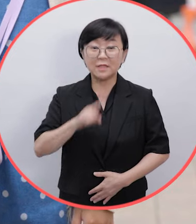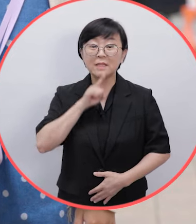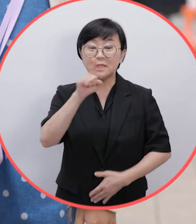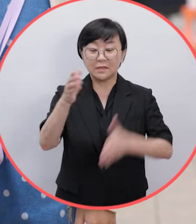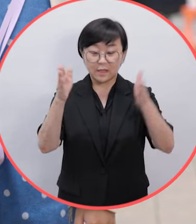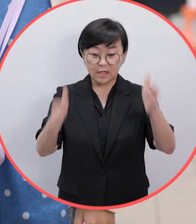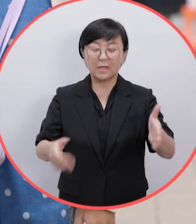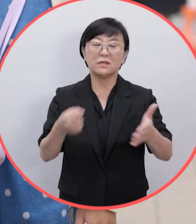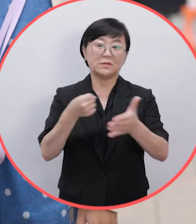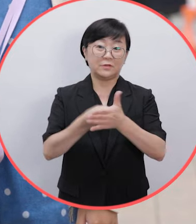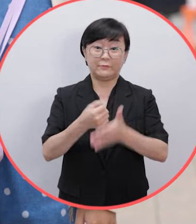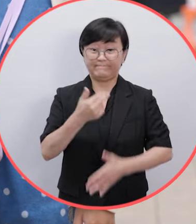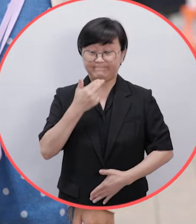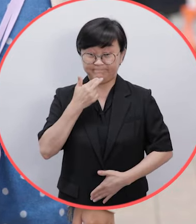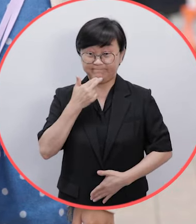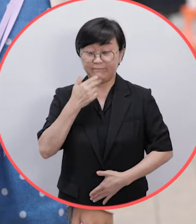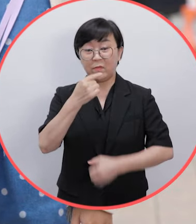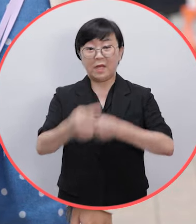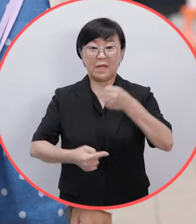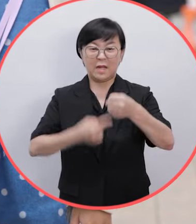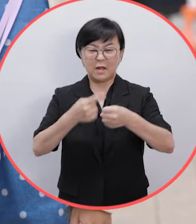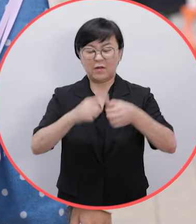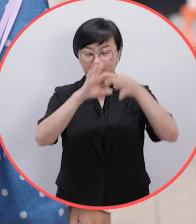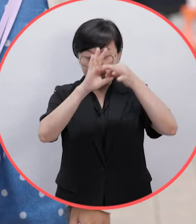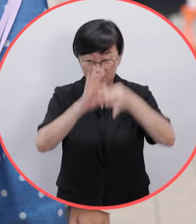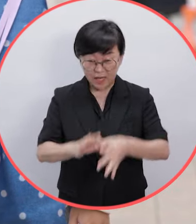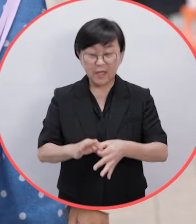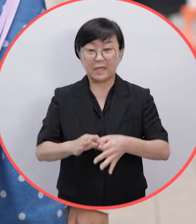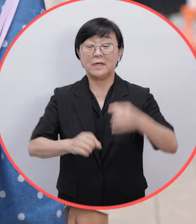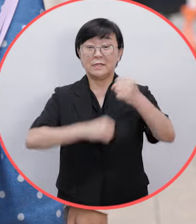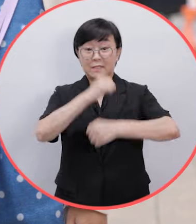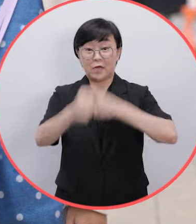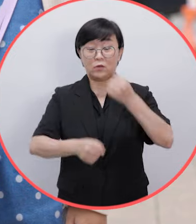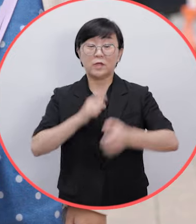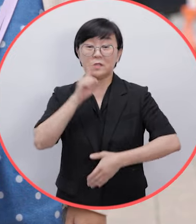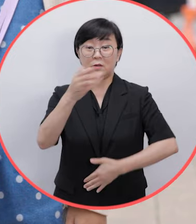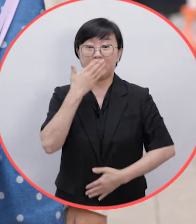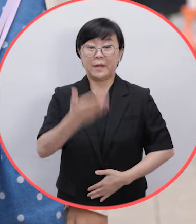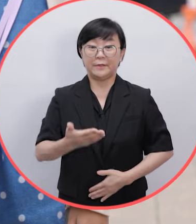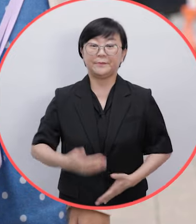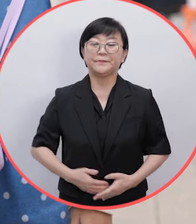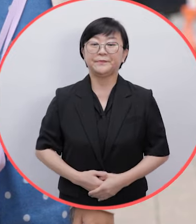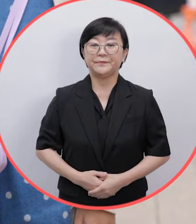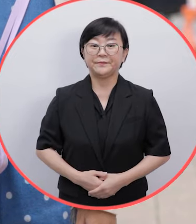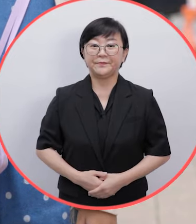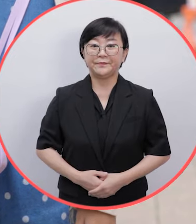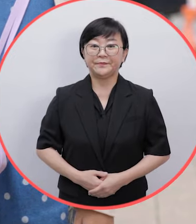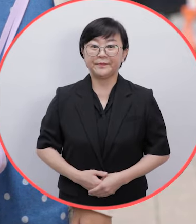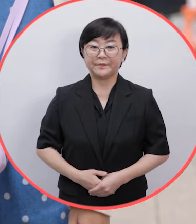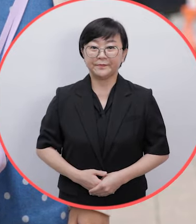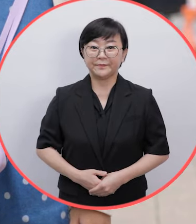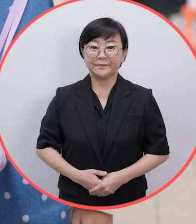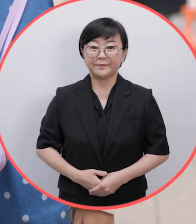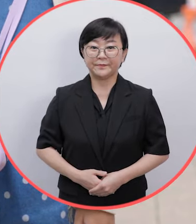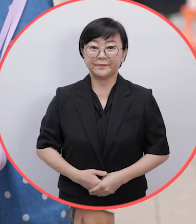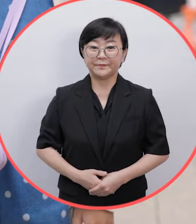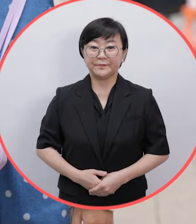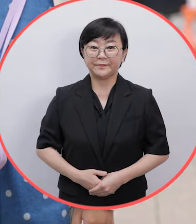아동급식카드는 신청 기간이 따로 정해져 있지 않으며 연중 상시로 신청 가능합니다.